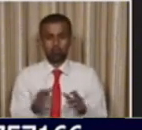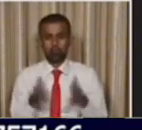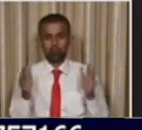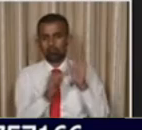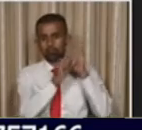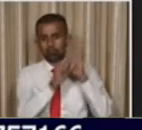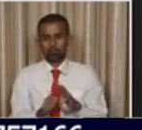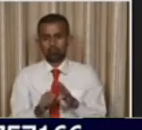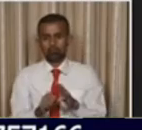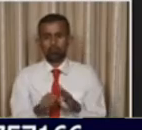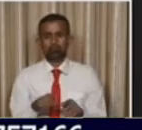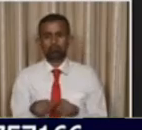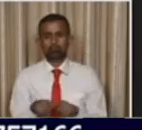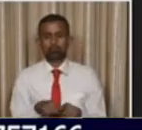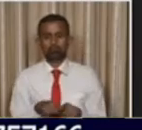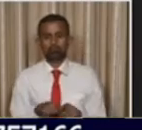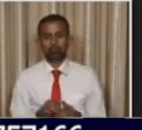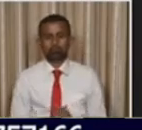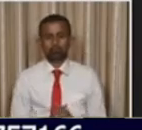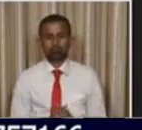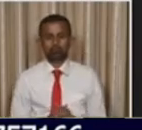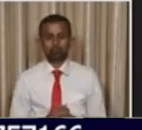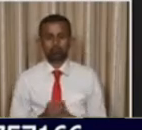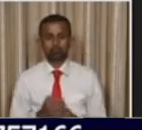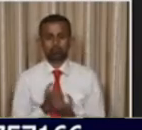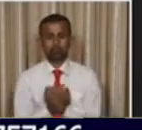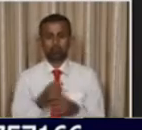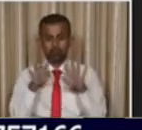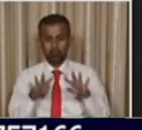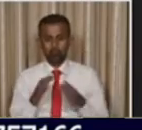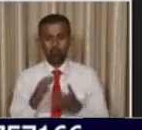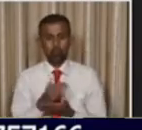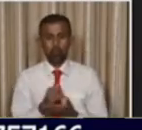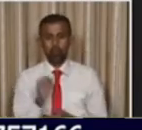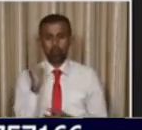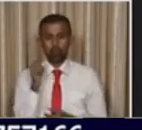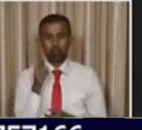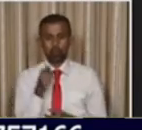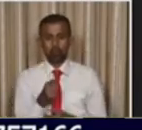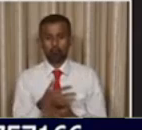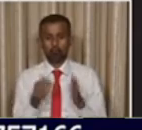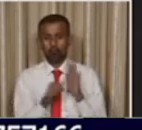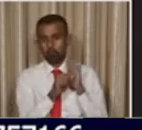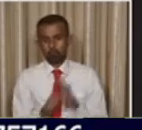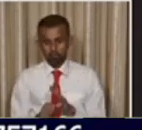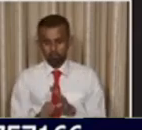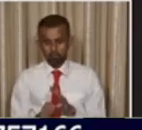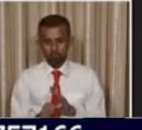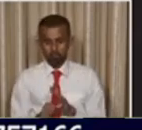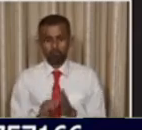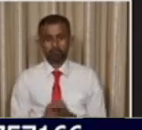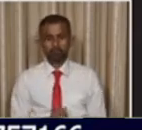அபஹாசியாக அவமானியாக்கிறான் பந்தனாகார டிபார்ட்மெண்ட்டு சீலும நிலதாரின்ட்டு விசால அபஹாசியாக அவமானி